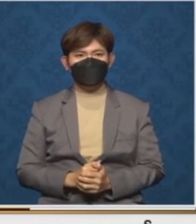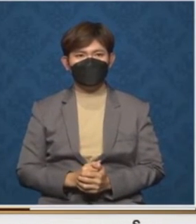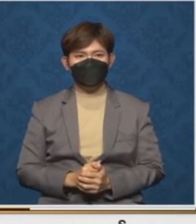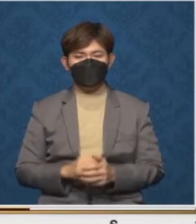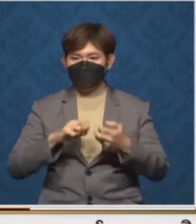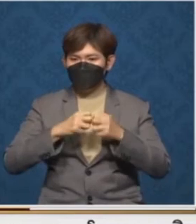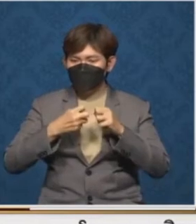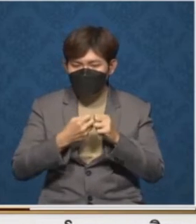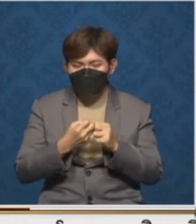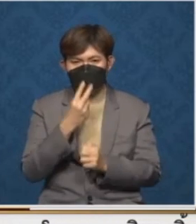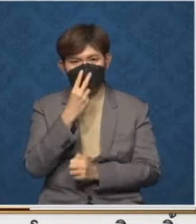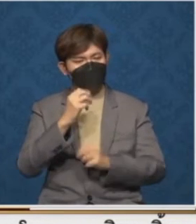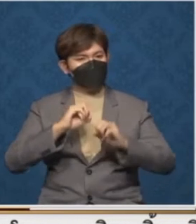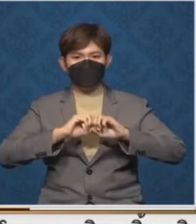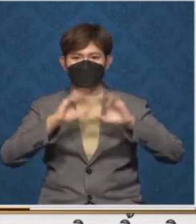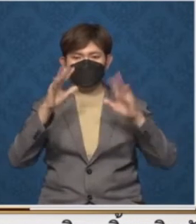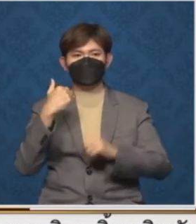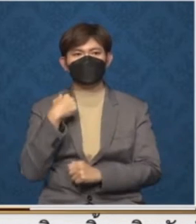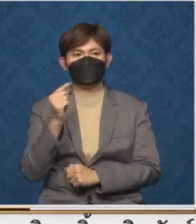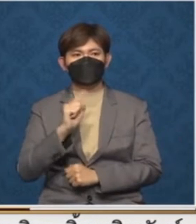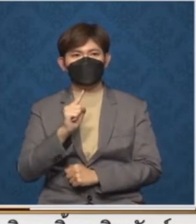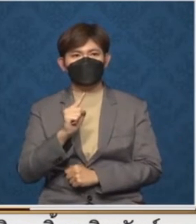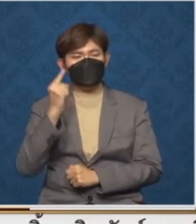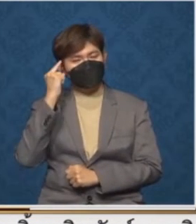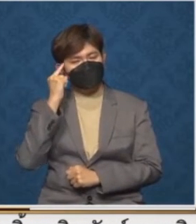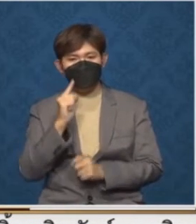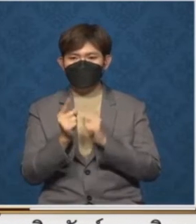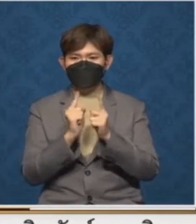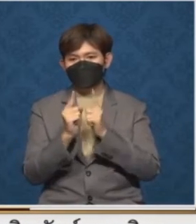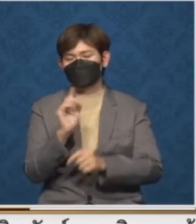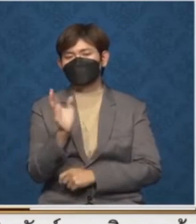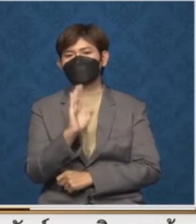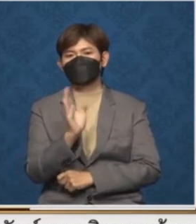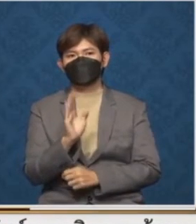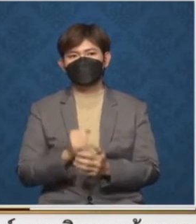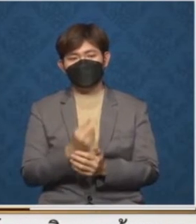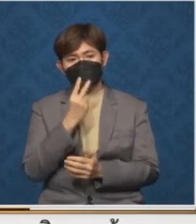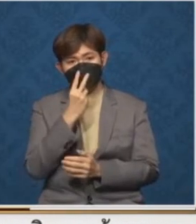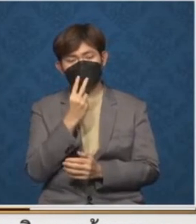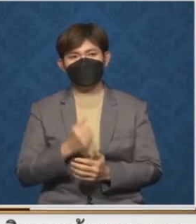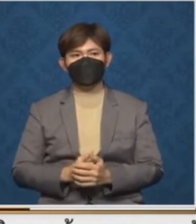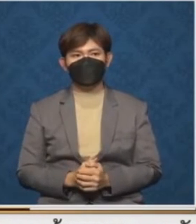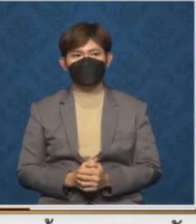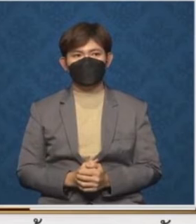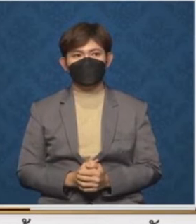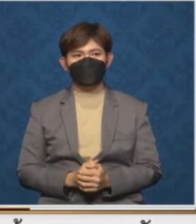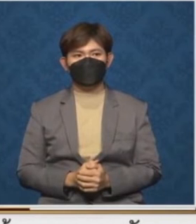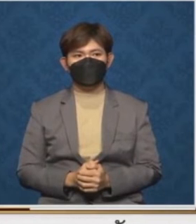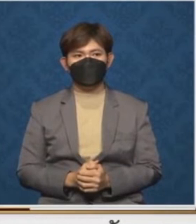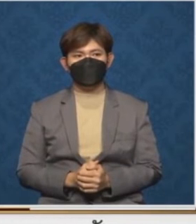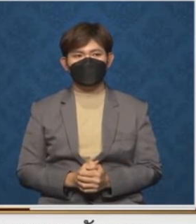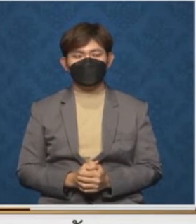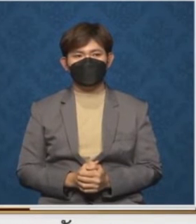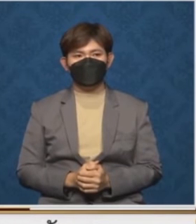70 บาทนี่ข้วออกมาไปดู อัี้วัที่ 11 สงหาเรื่องนี้ต้เน้วันที่นะครับ